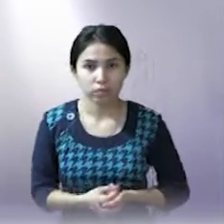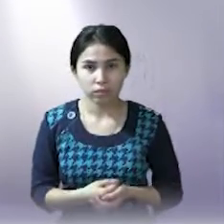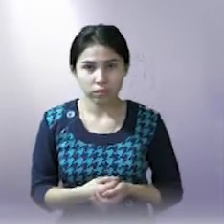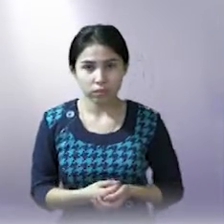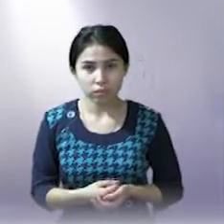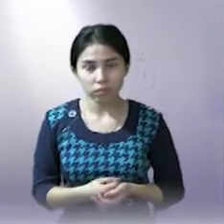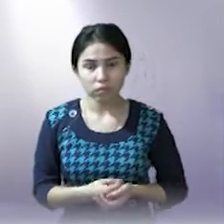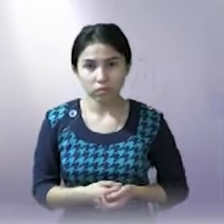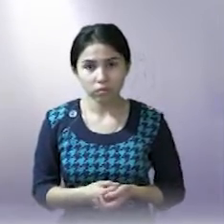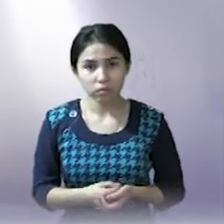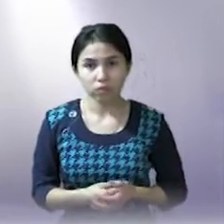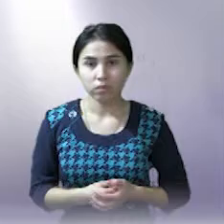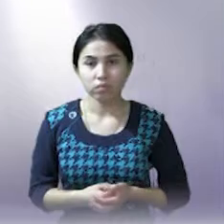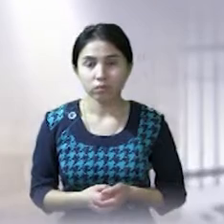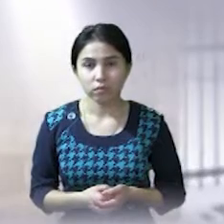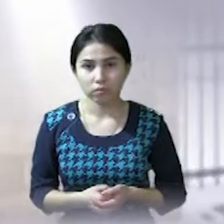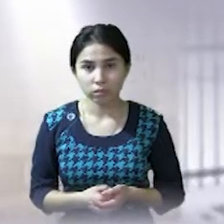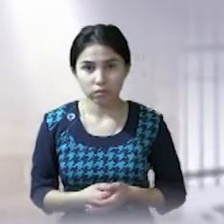Әбдікәрім әңгімелейді.